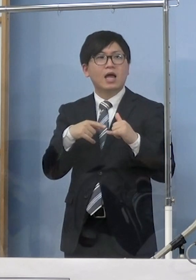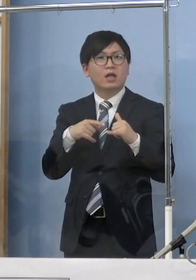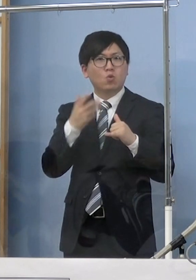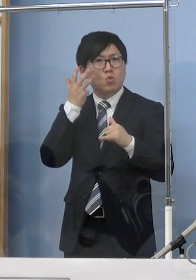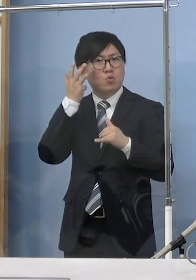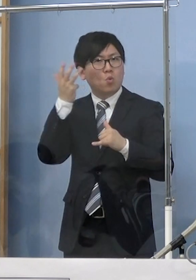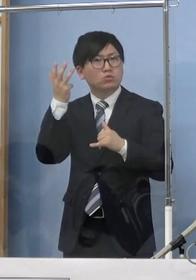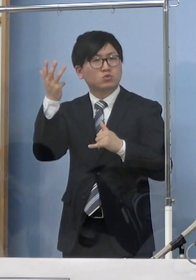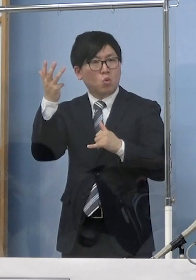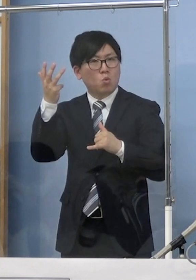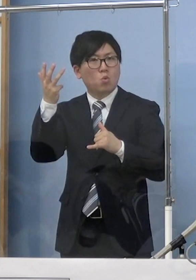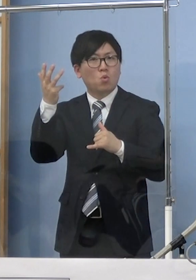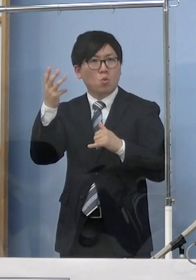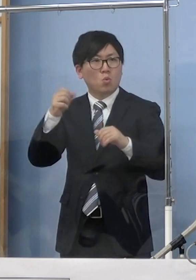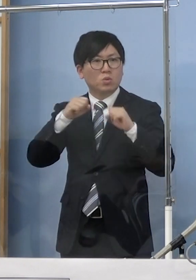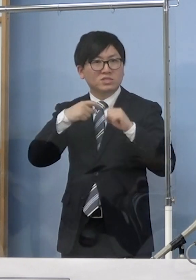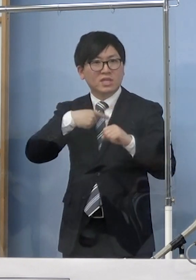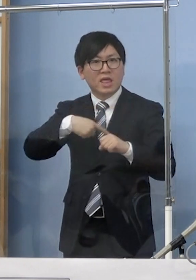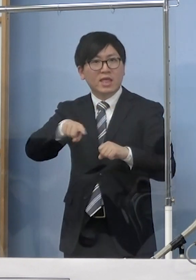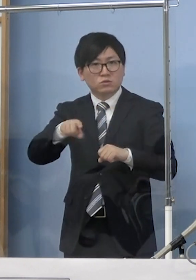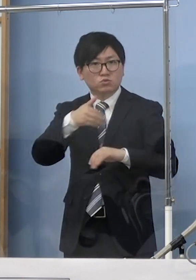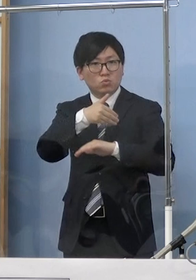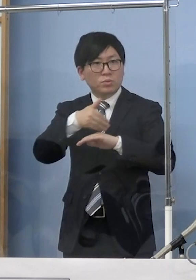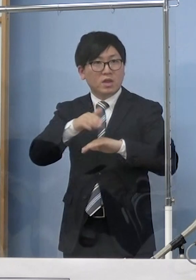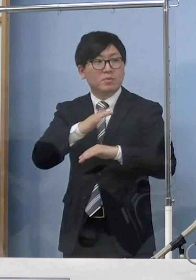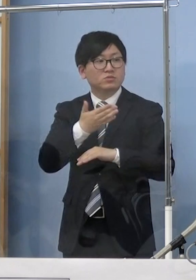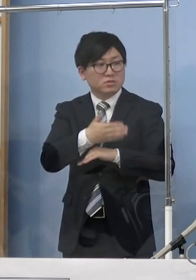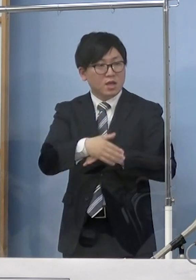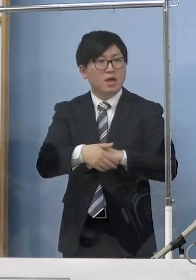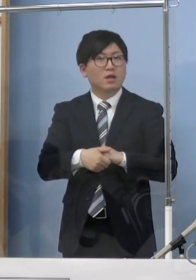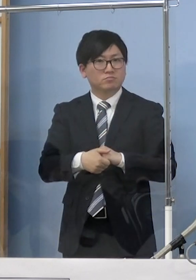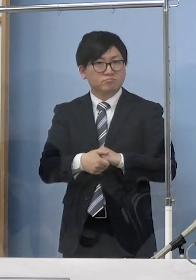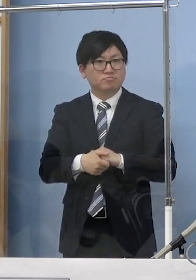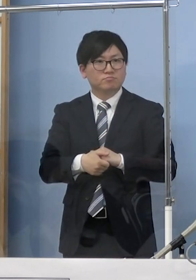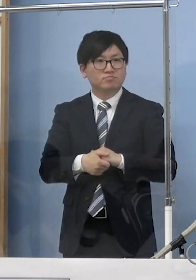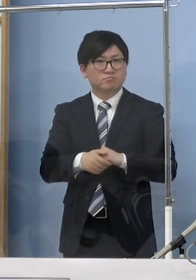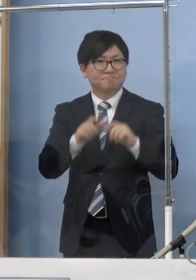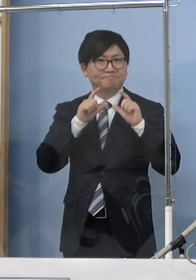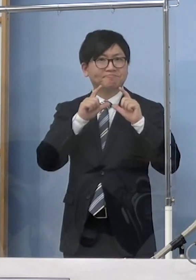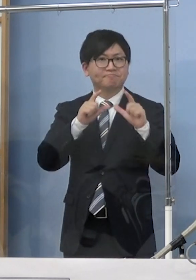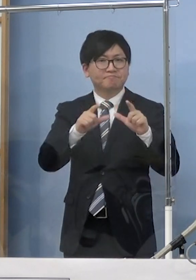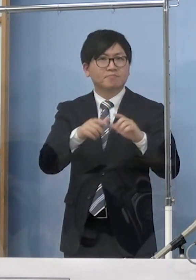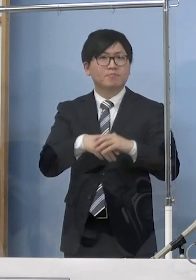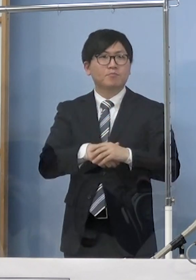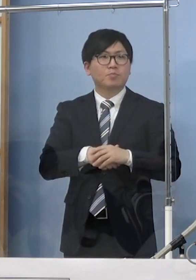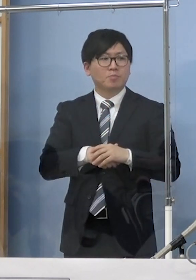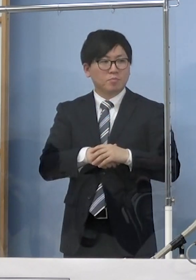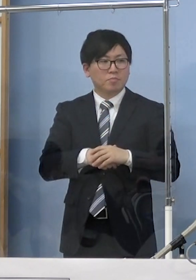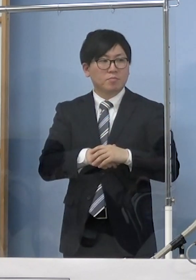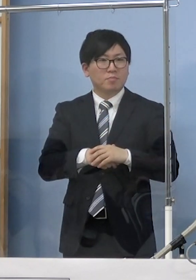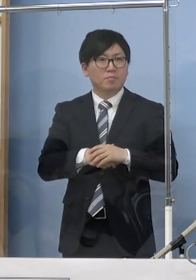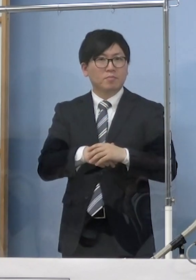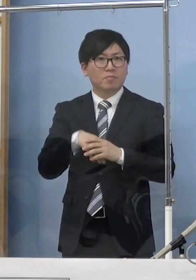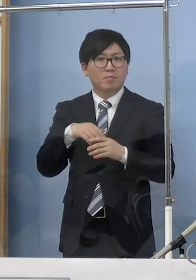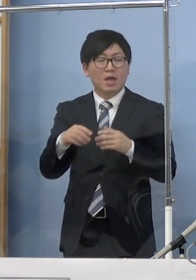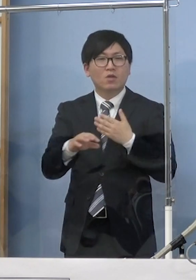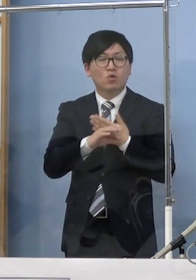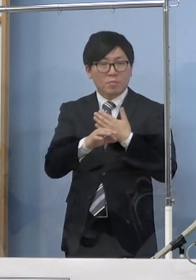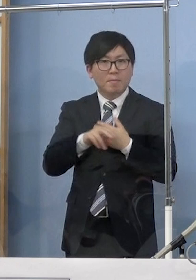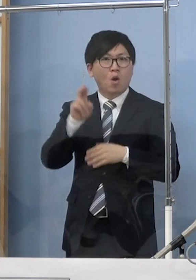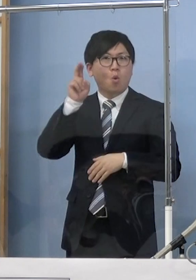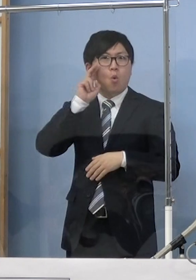てはご用意されてるんですか？ っていうか大阪の場合とか東京はシミュレーションが作りやすいん